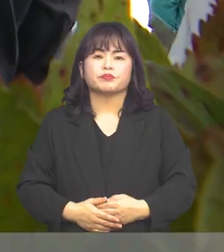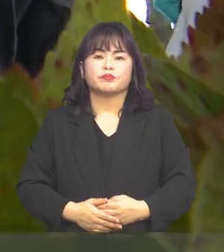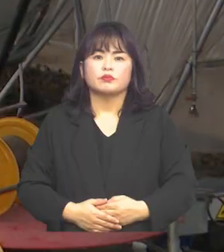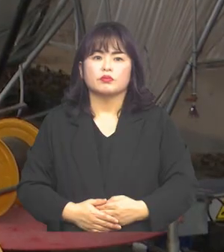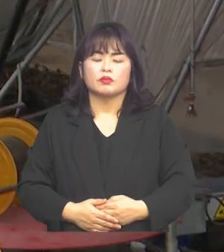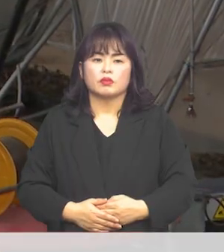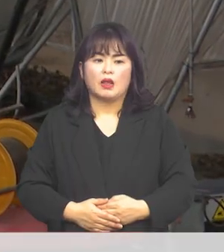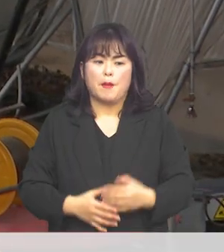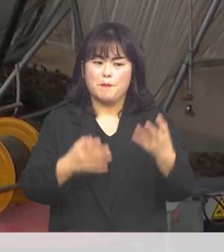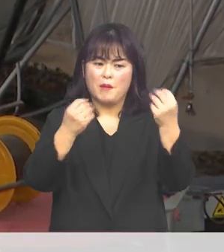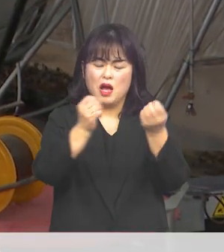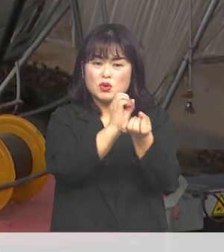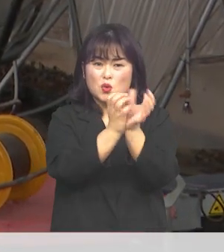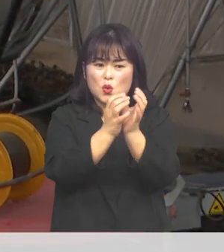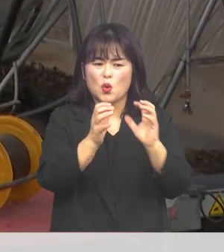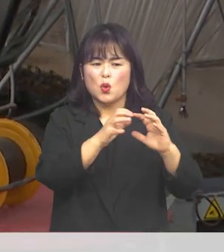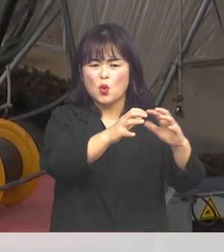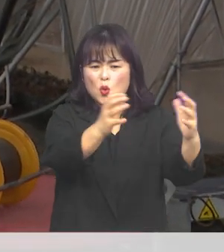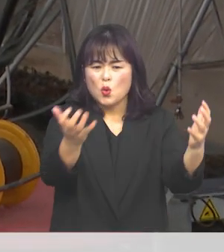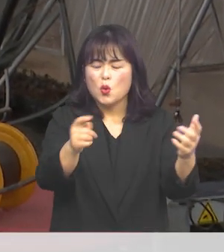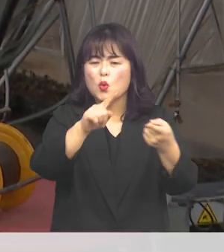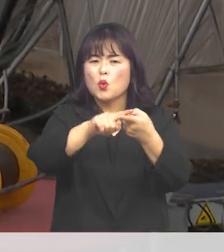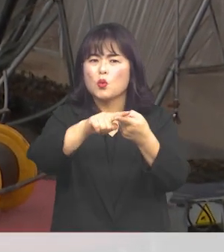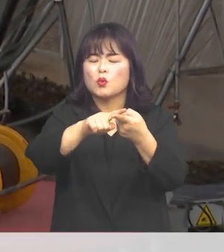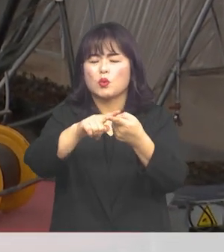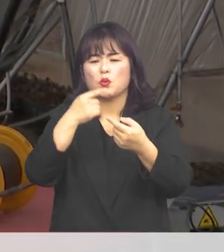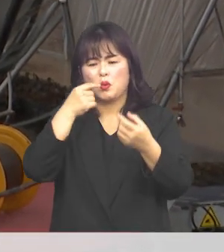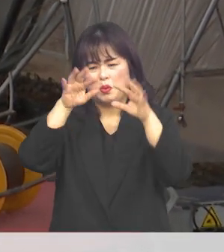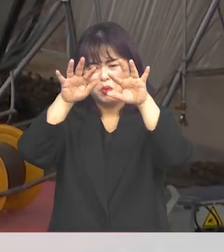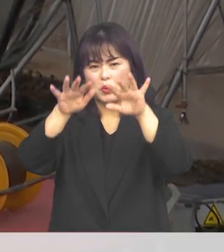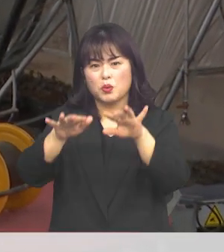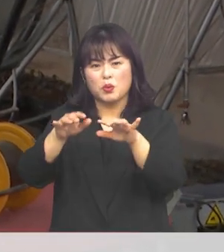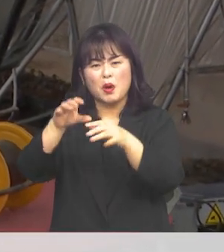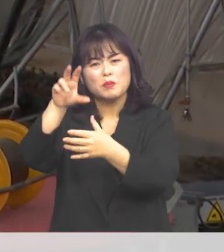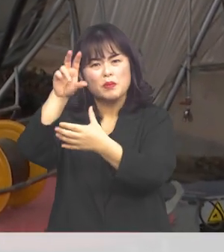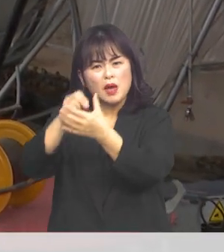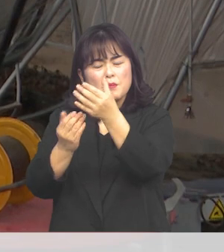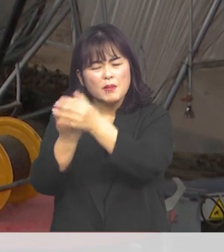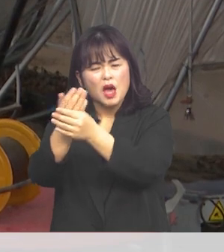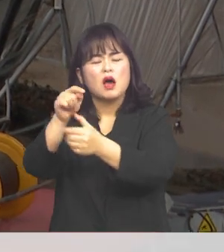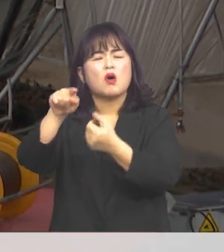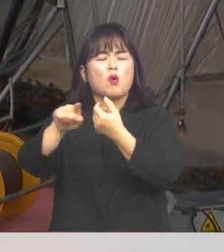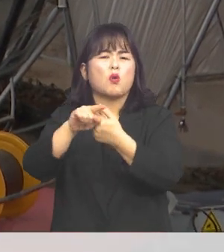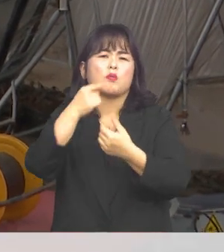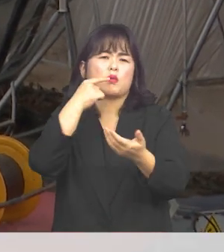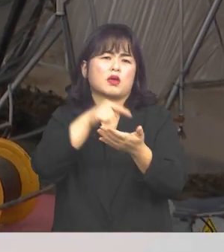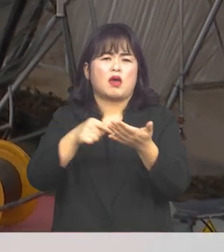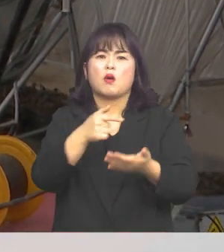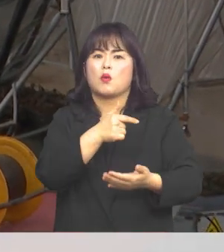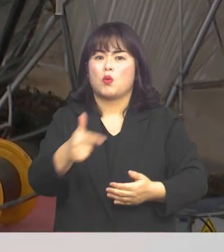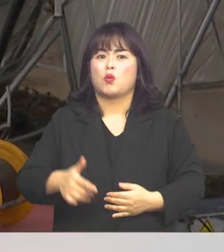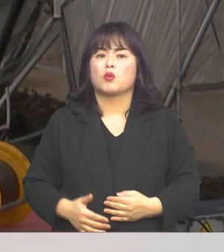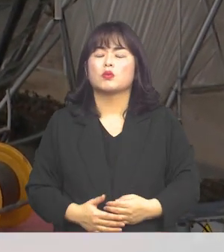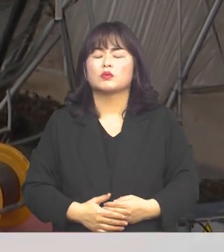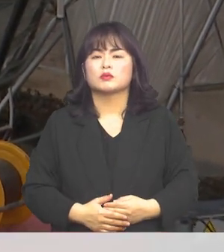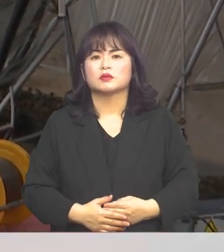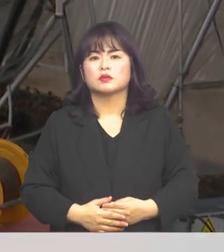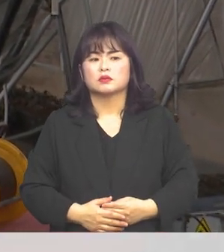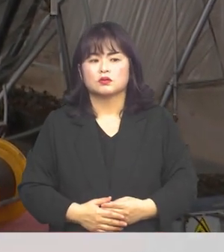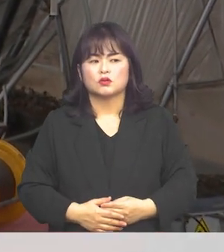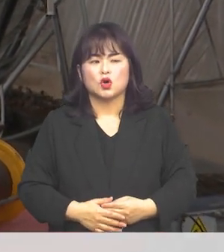추정됩니다. 정말 많은 화훼 농가가 이번 폭설로 큰 피해를 입었습니다. 굉장히 피해가 크기